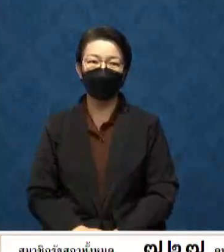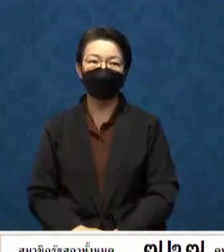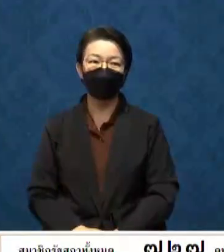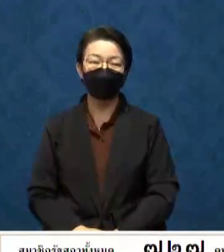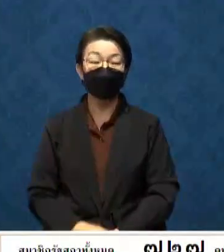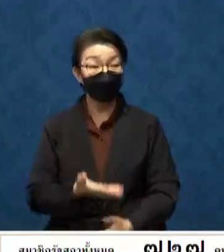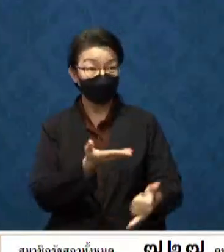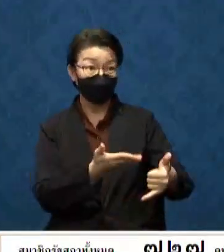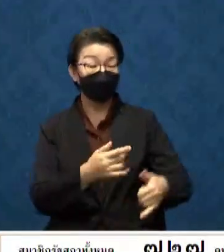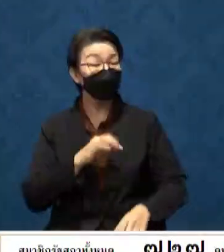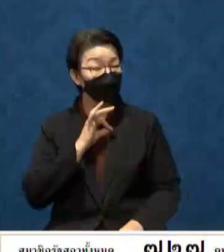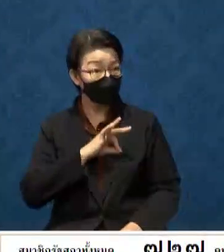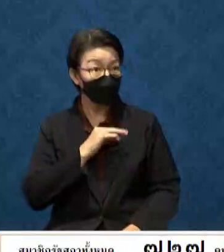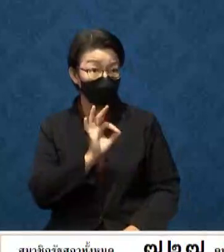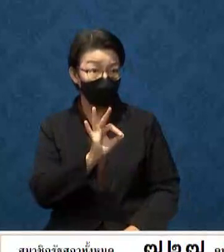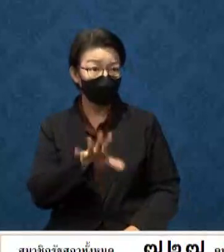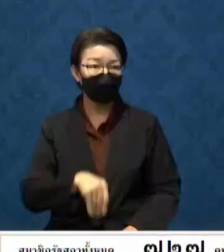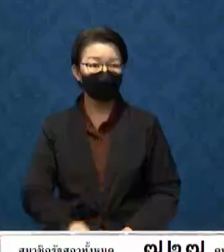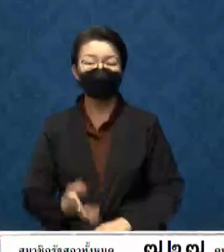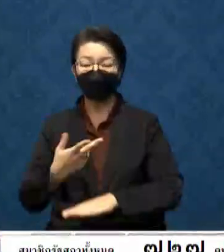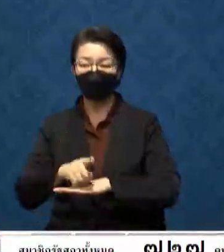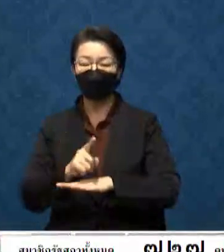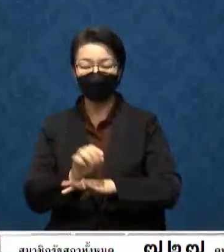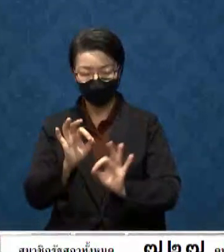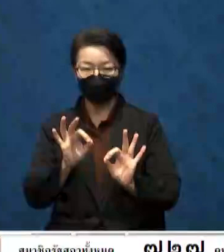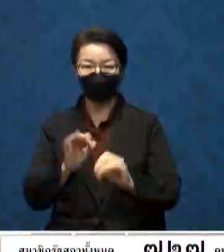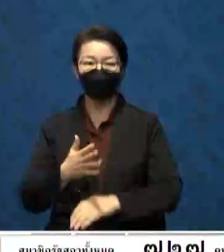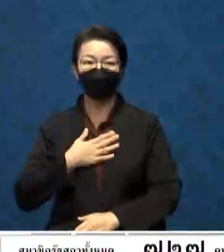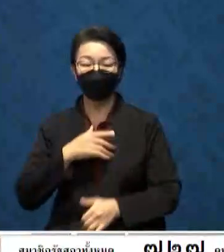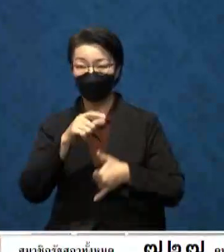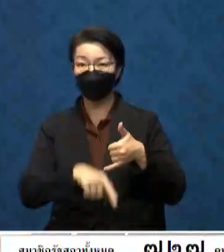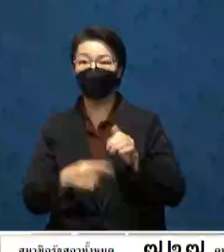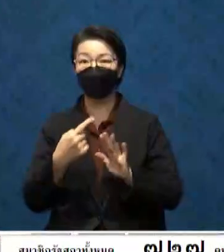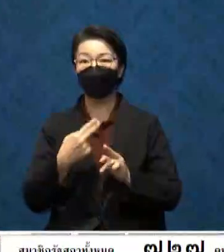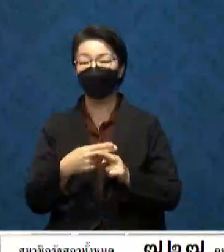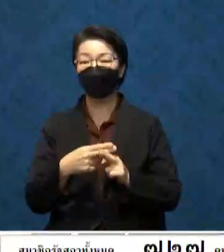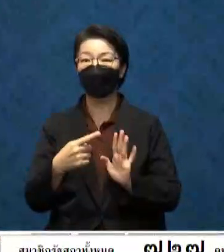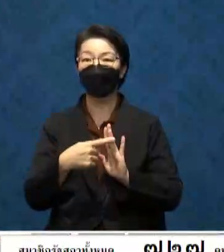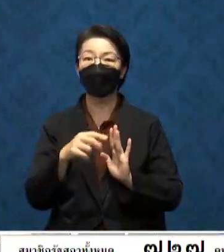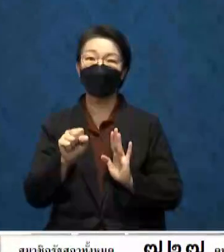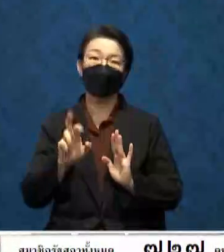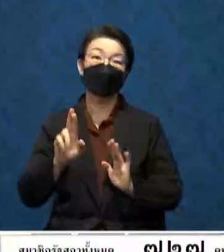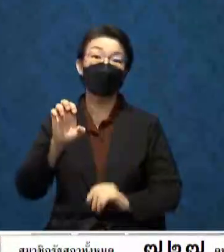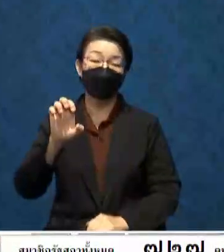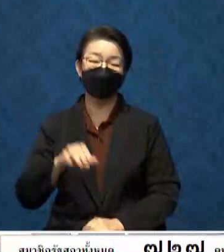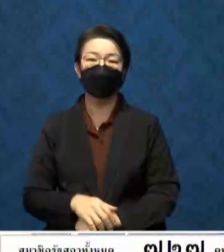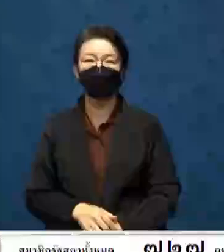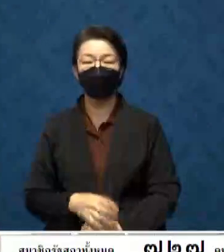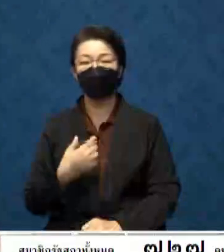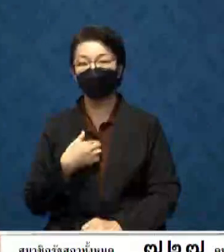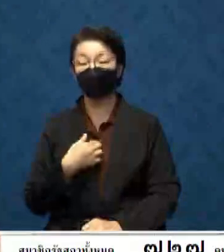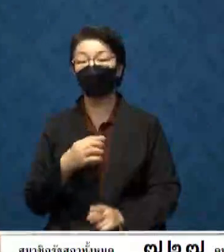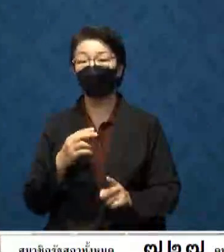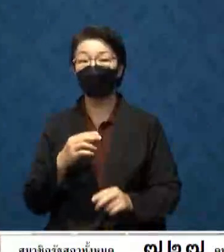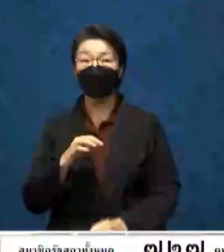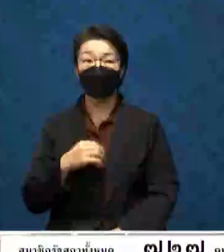ครับเชิญนะครับกลับเรียนท่านประธานที่เคารพครับผมนายเสรีสวนภานนท์ สมาชิกวุฒิสภาในฐานะสมาชิกรัฐสภ